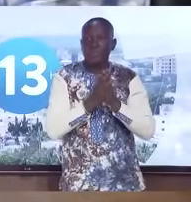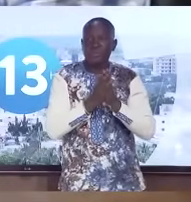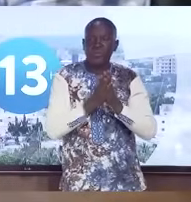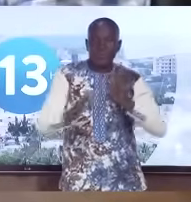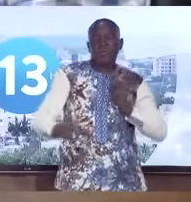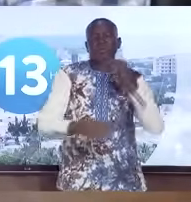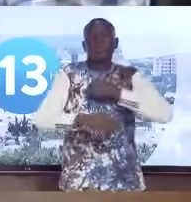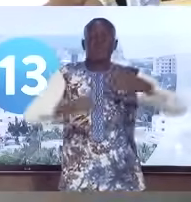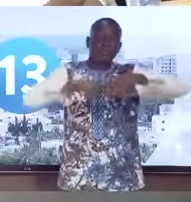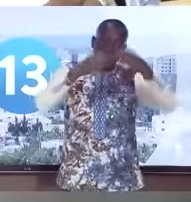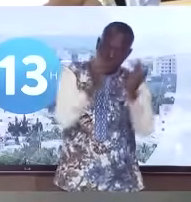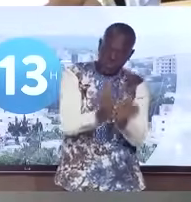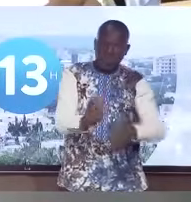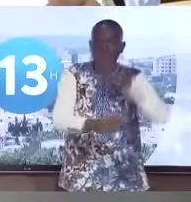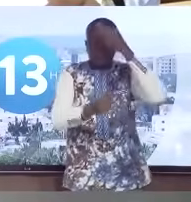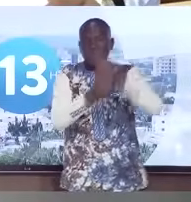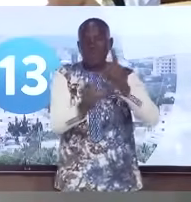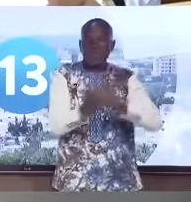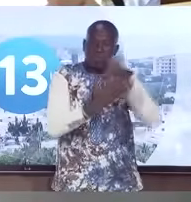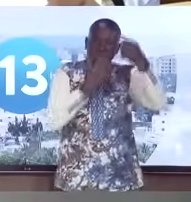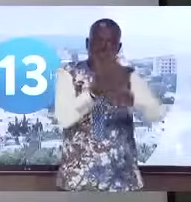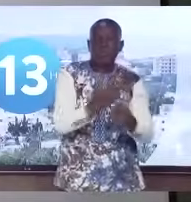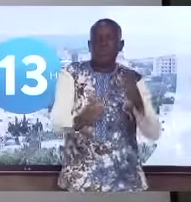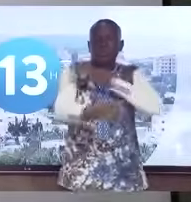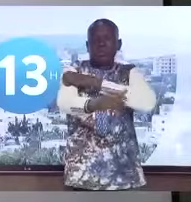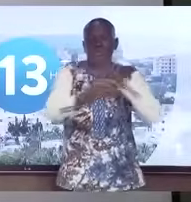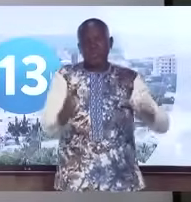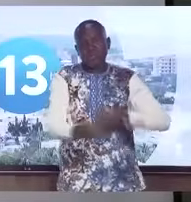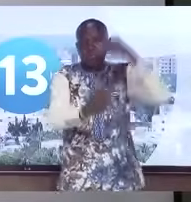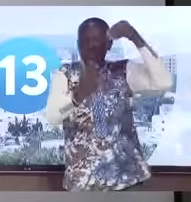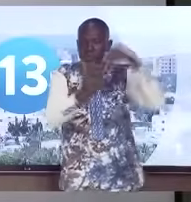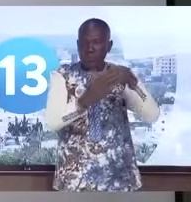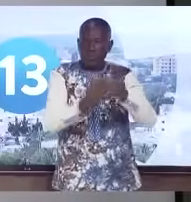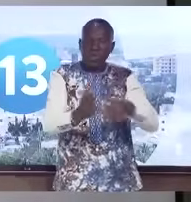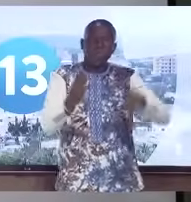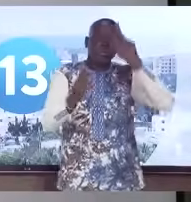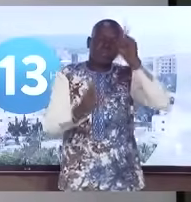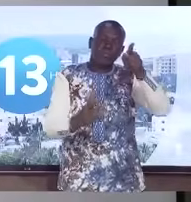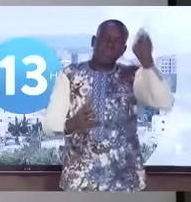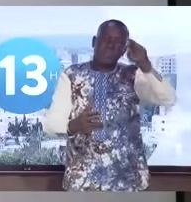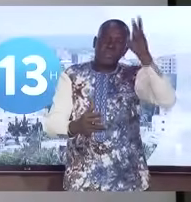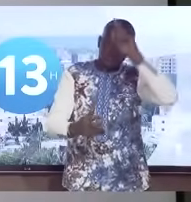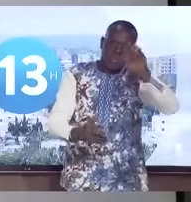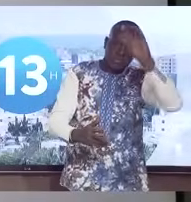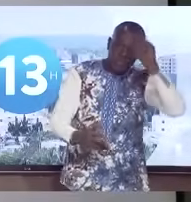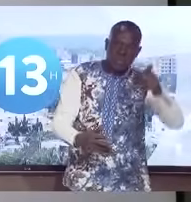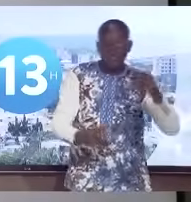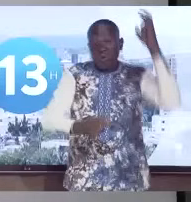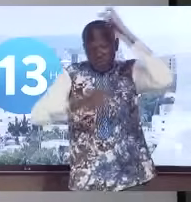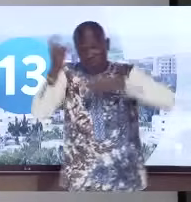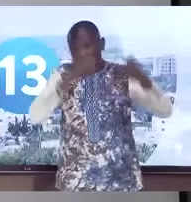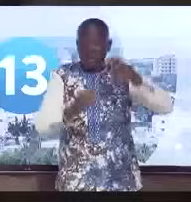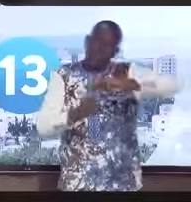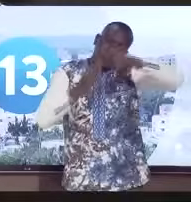du comité de pilotage du projet de renforcement de la centrale de Kosodo PRCK examine ici le